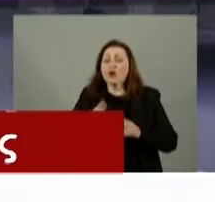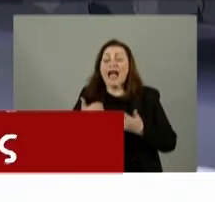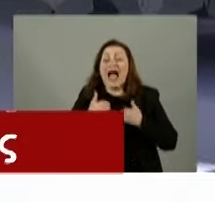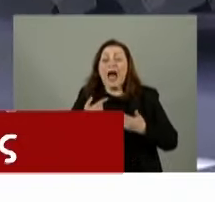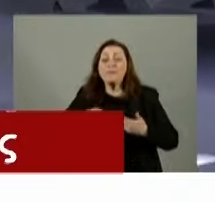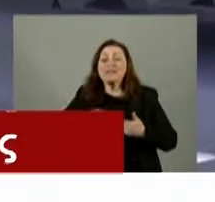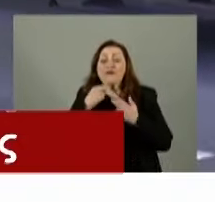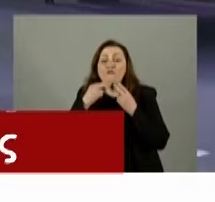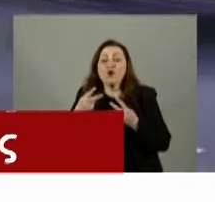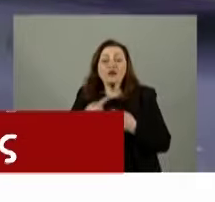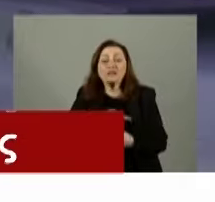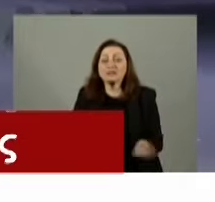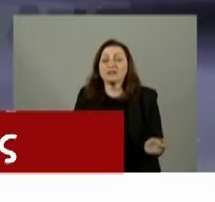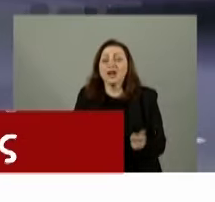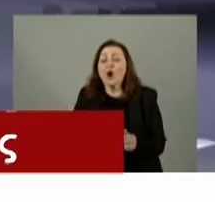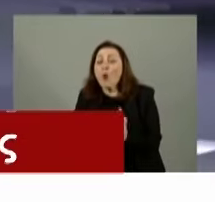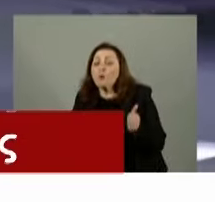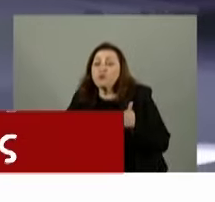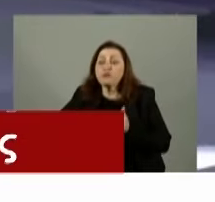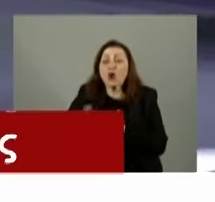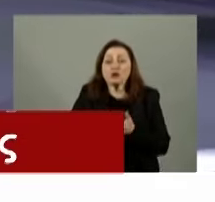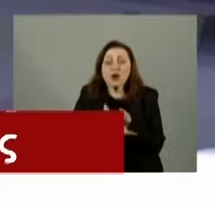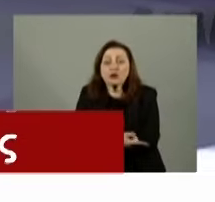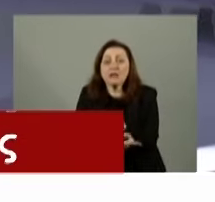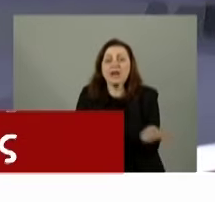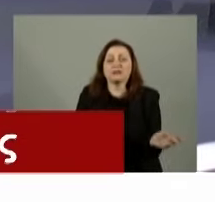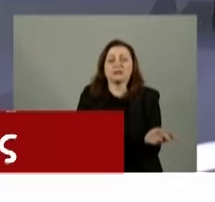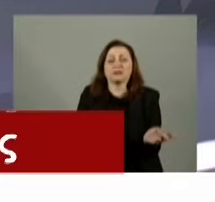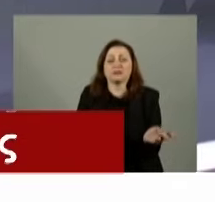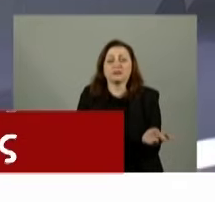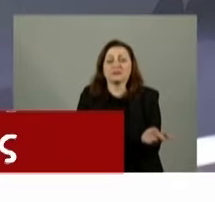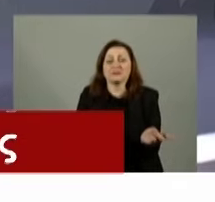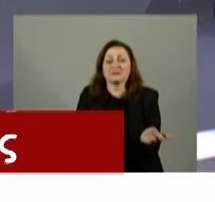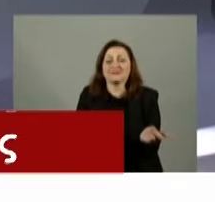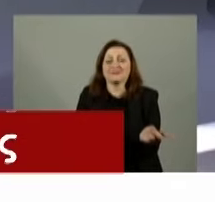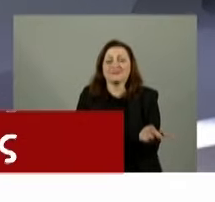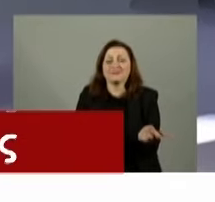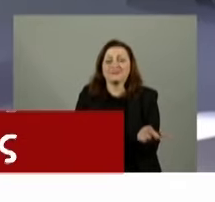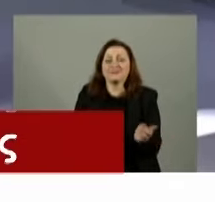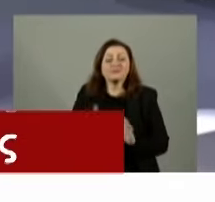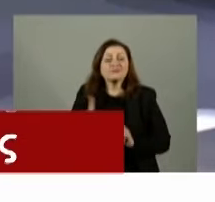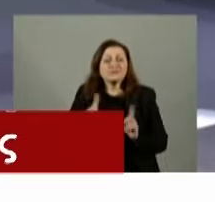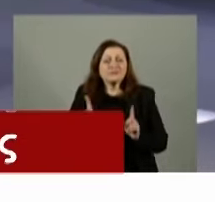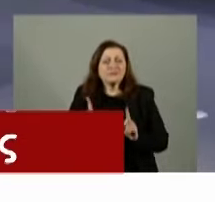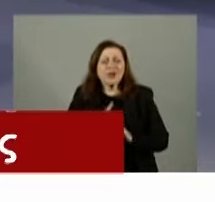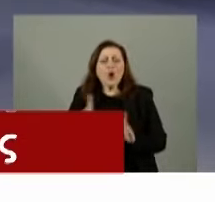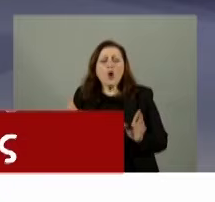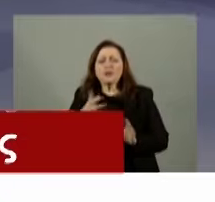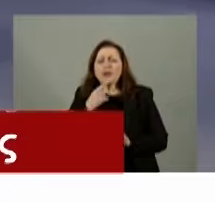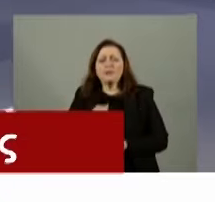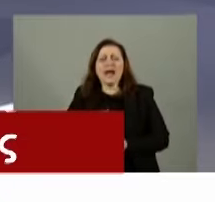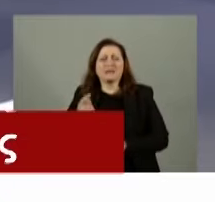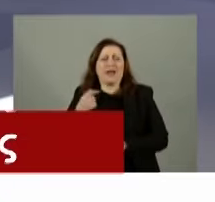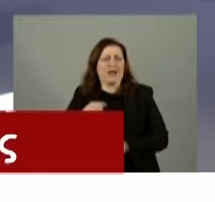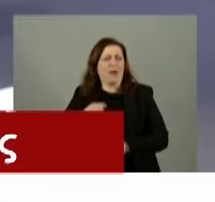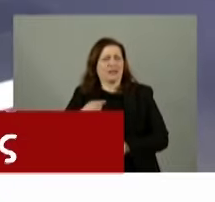Ναι. Εντάξει, βέβαια οι ζυμώσεις συνεχίζονται, έτσι, οπότε ναι. Μην βάζουμε το χέρι μας στη φωτιά για τίποτα. Μπορεί να αλλάξει. Σίγουρα θα γίνονται